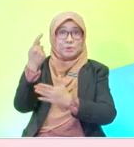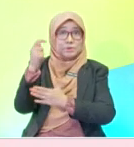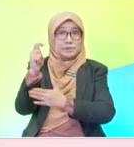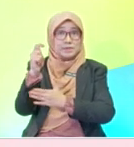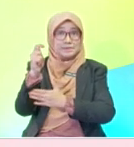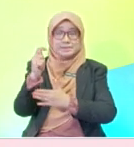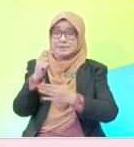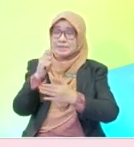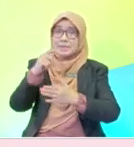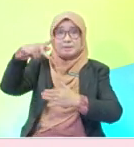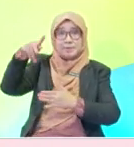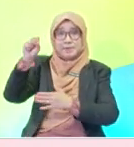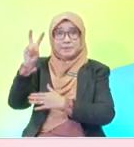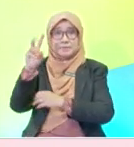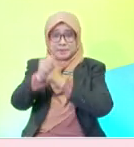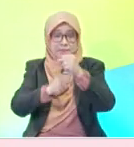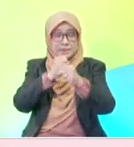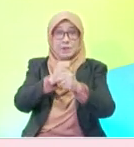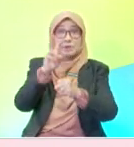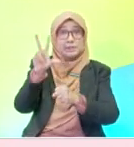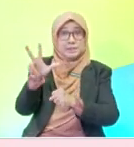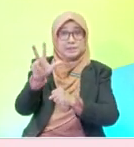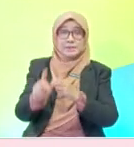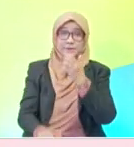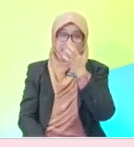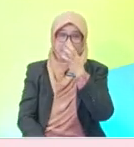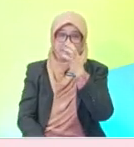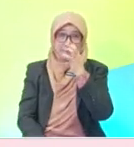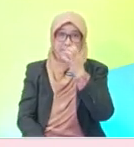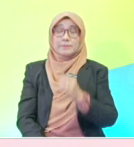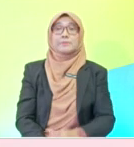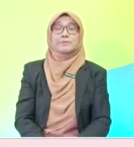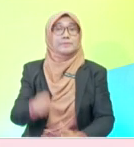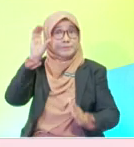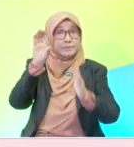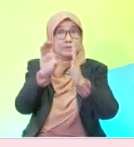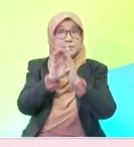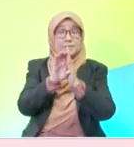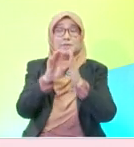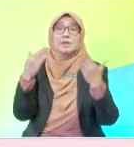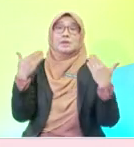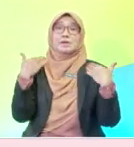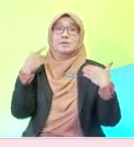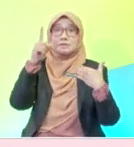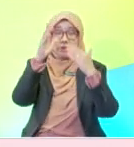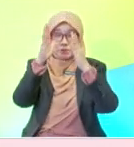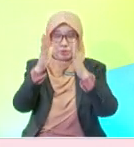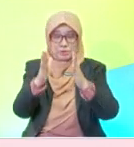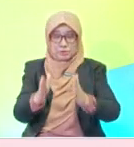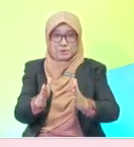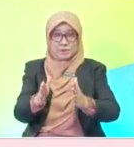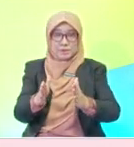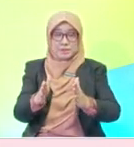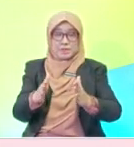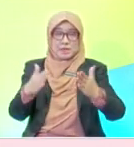tahun 3. Okey, kalau kita tengok gambar tersebut menunjukkan seorang kanak-kanak memakai pakaian